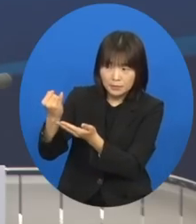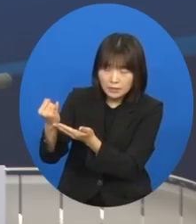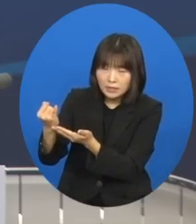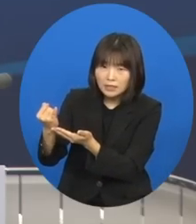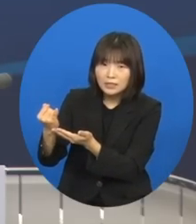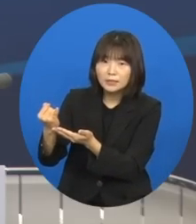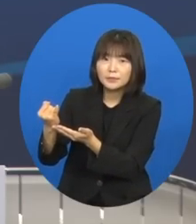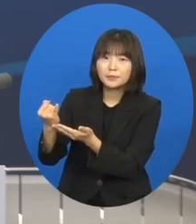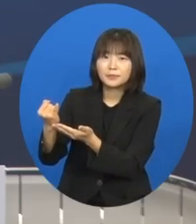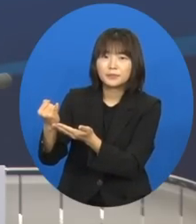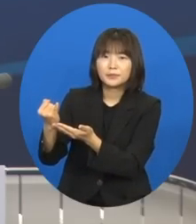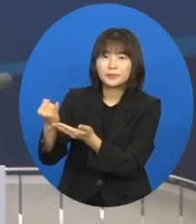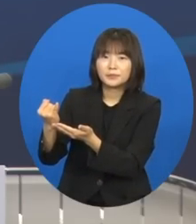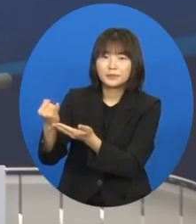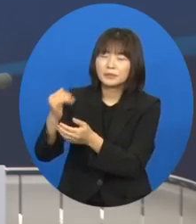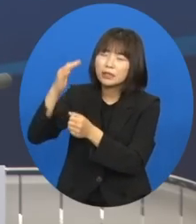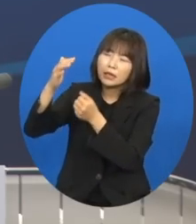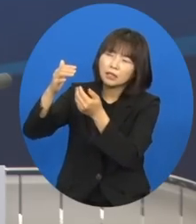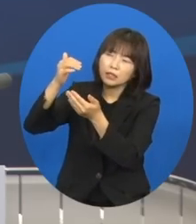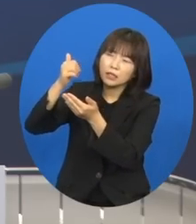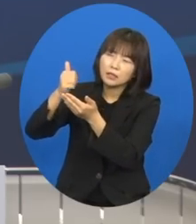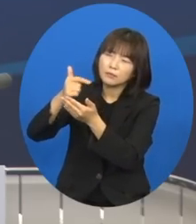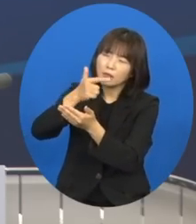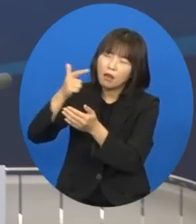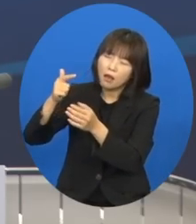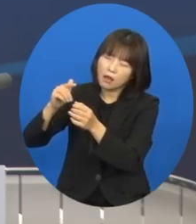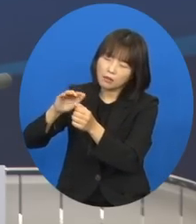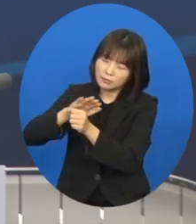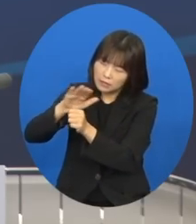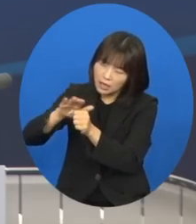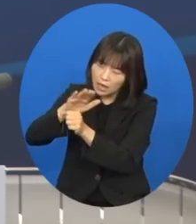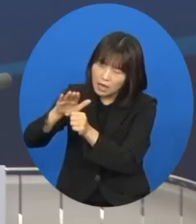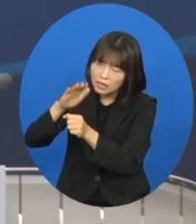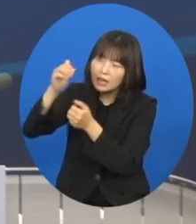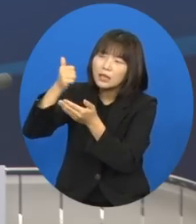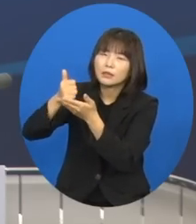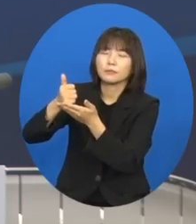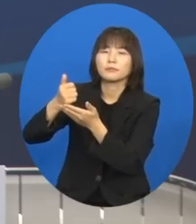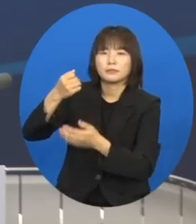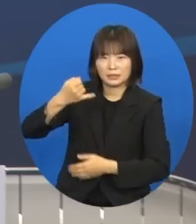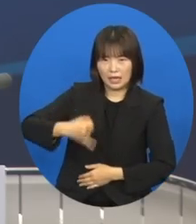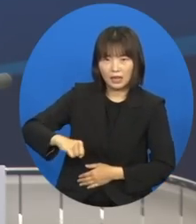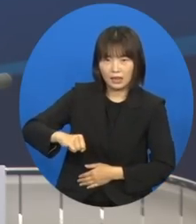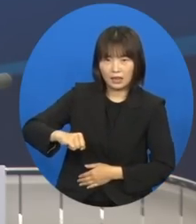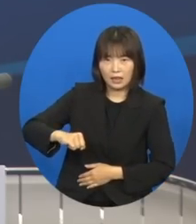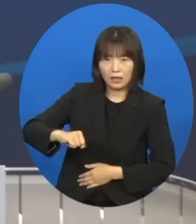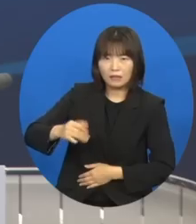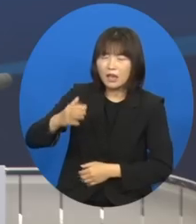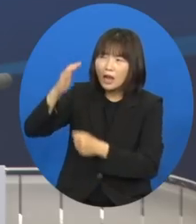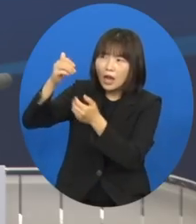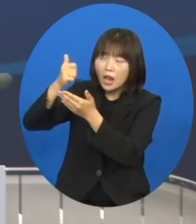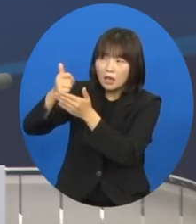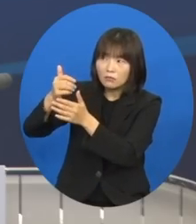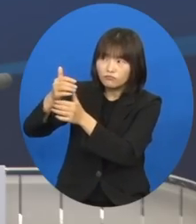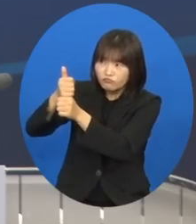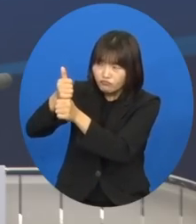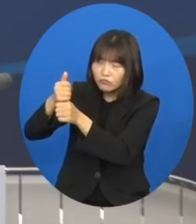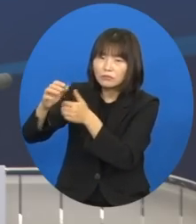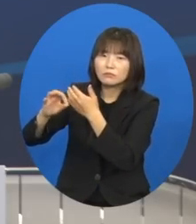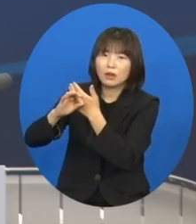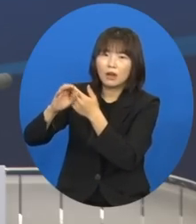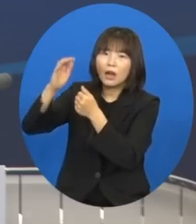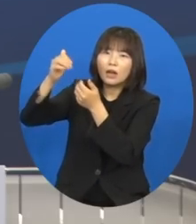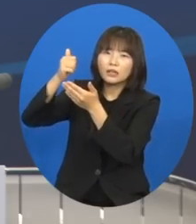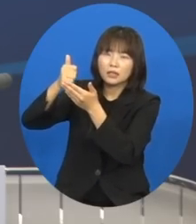자매님이 하나님이 너무나 사랑하는 하나님의 딸인데 하나님을 붙들면 하나님이